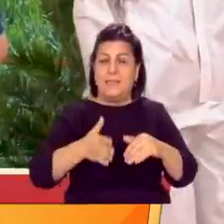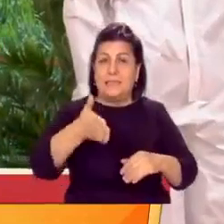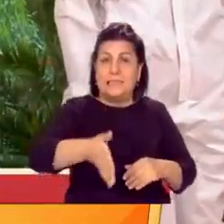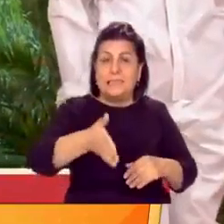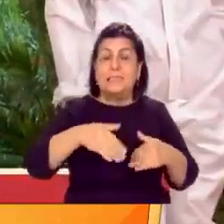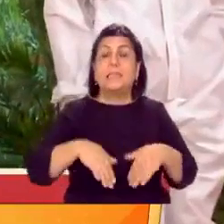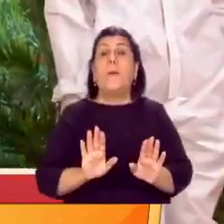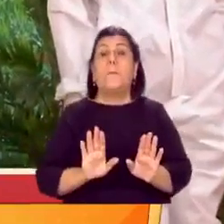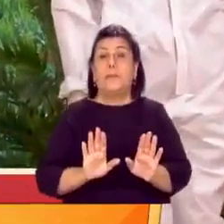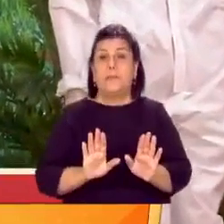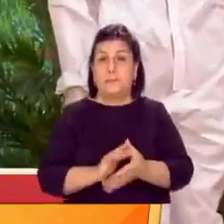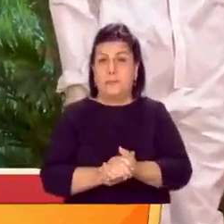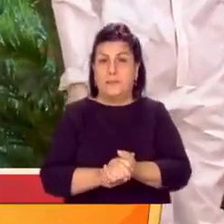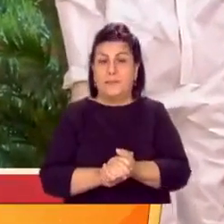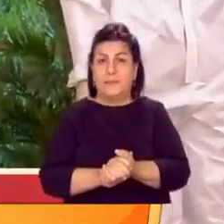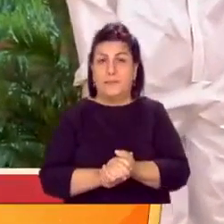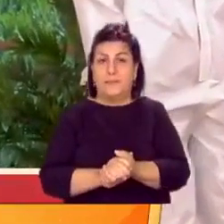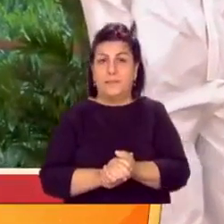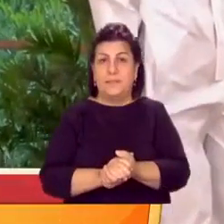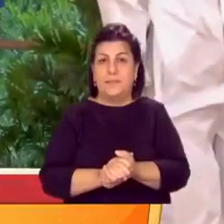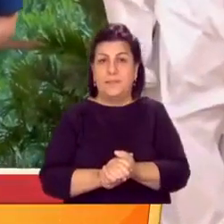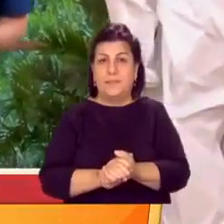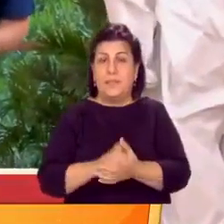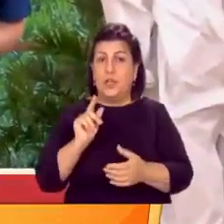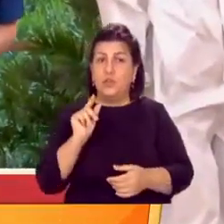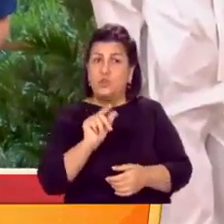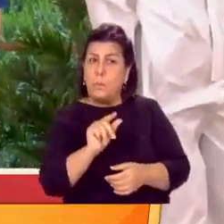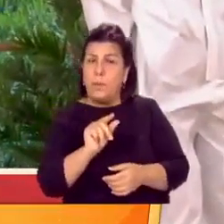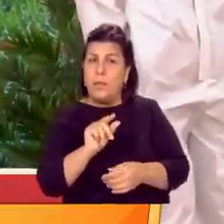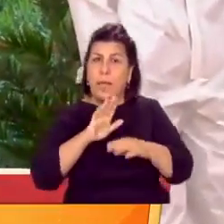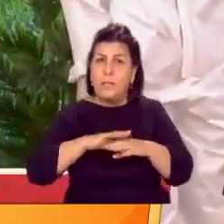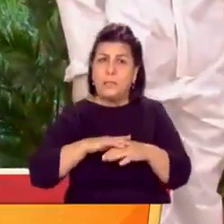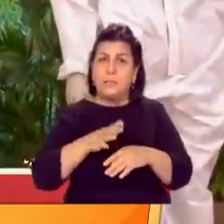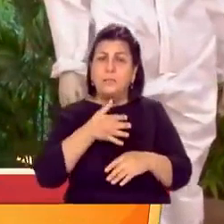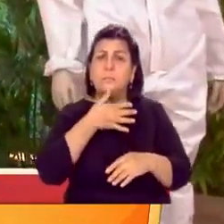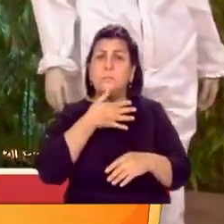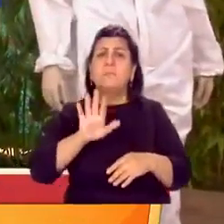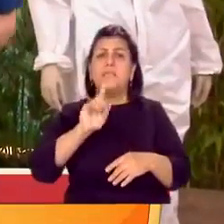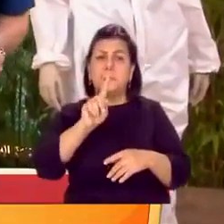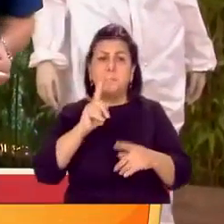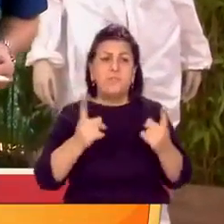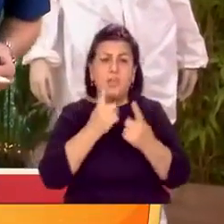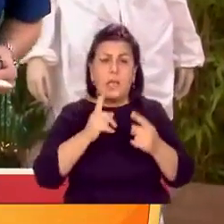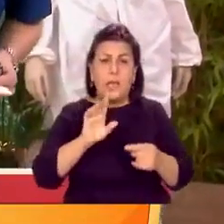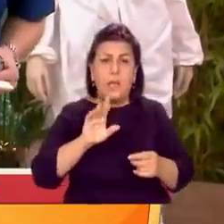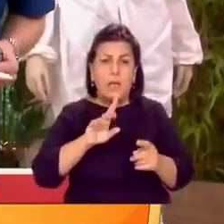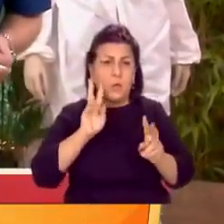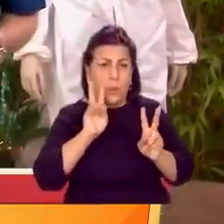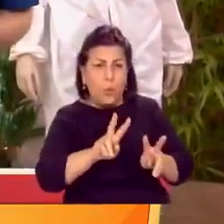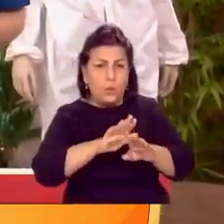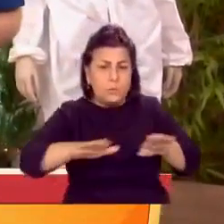sadece el sıkışmak değil bu işte bir şüphe ettiğiniz veya bilmediğimiz hiç bir yüzeye elinizle